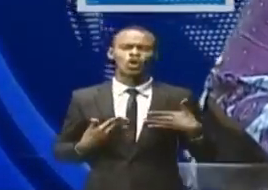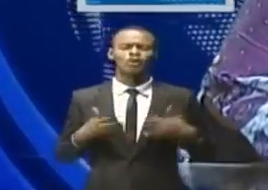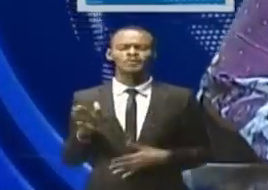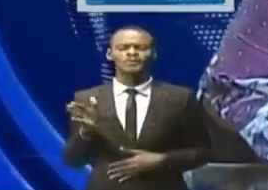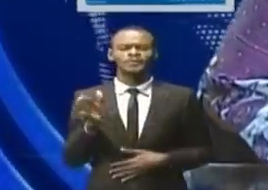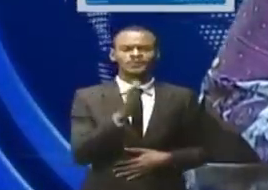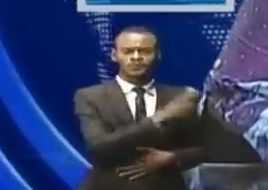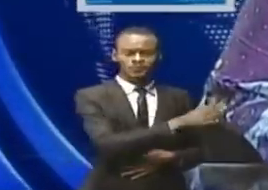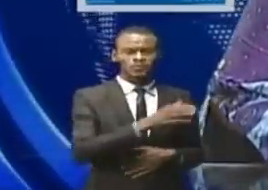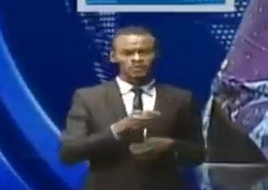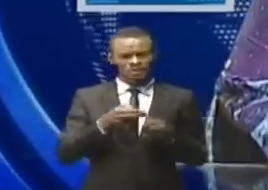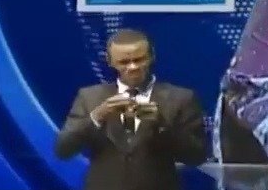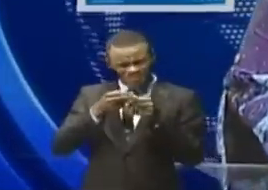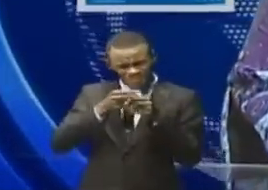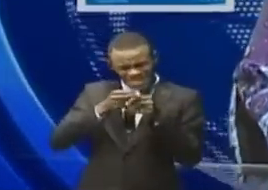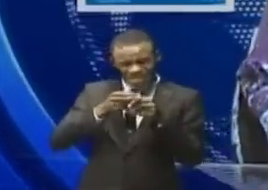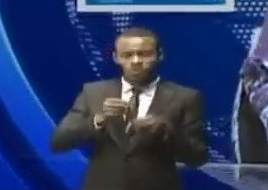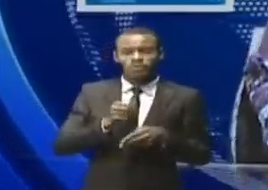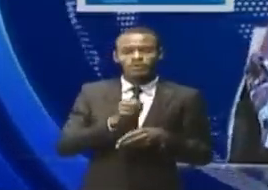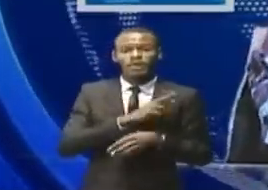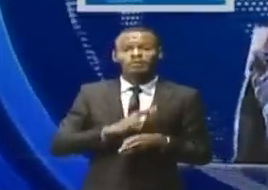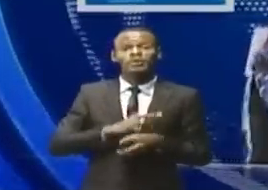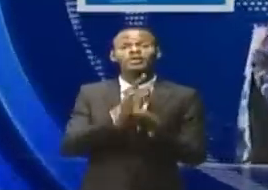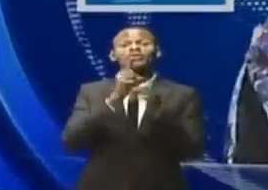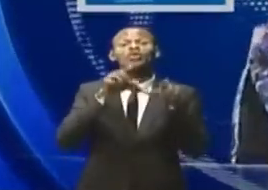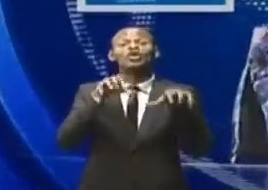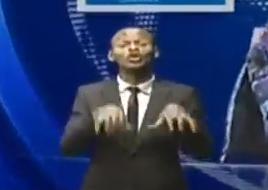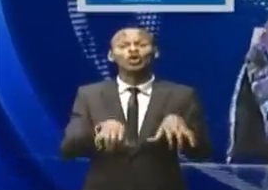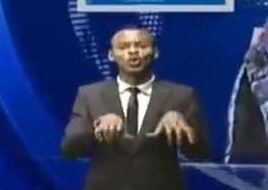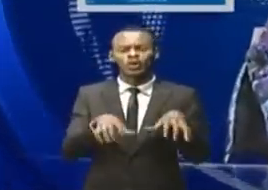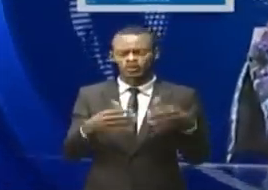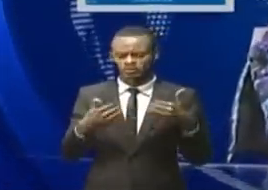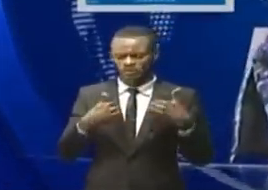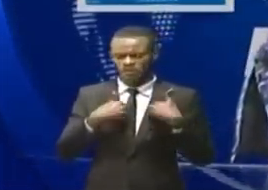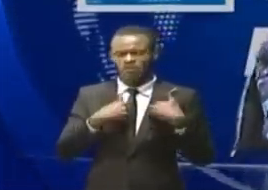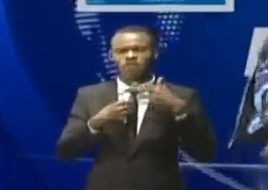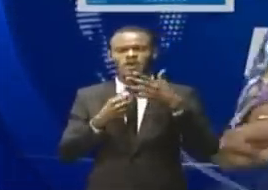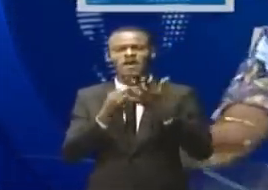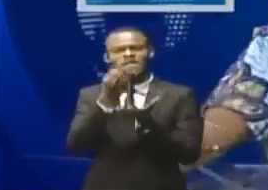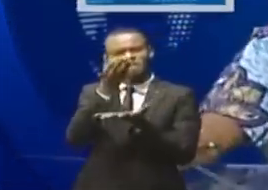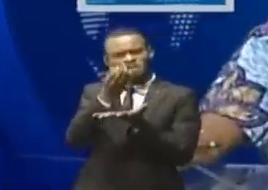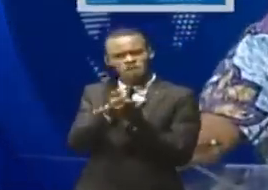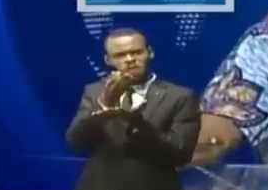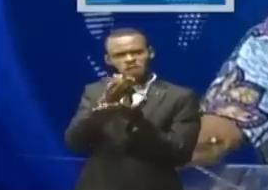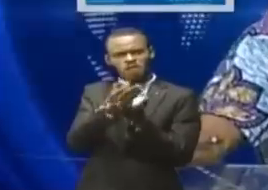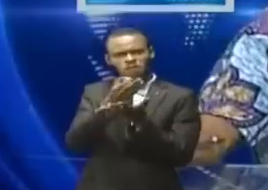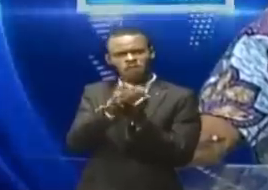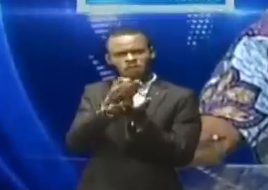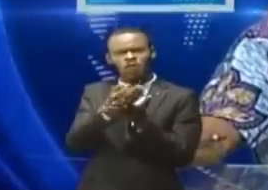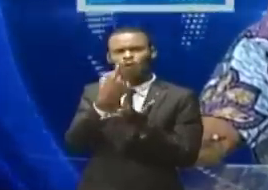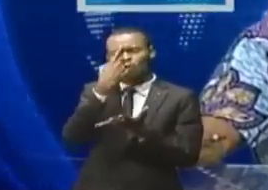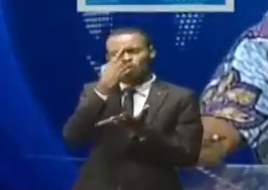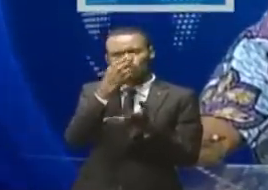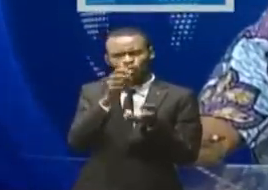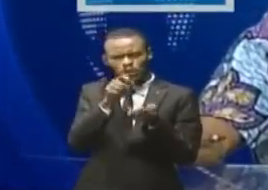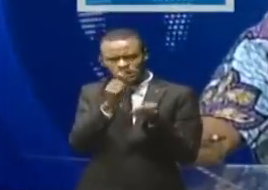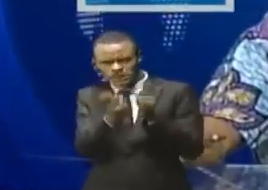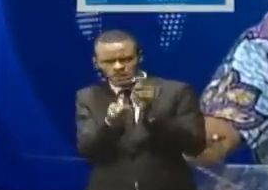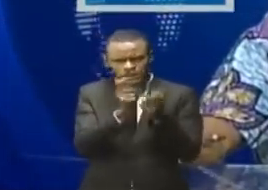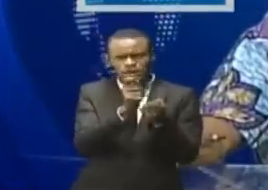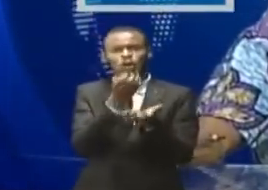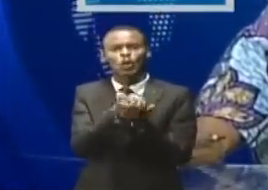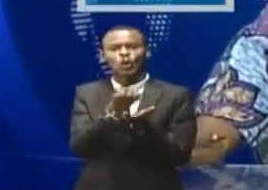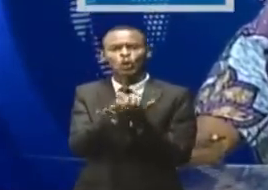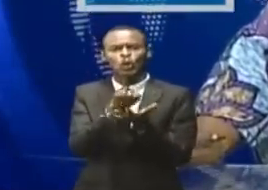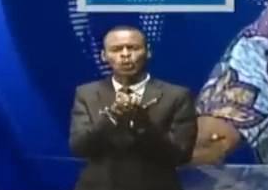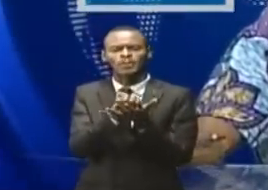Bientôt, la République démocratique du Congo va avoir un fonds de régulation économique, FOREC. Le vice-premier ministre, ministre de l'économie nationale, a